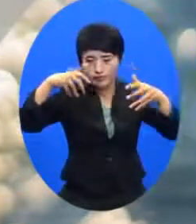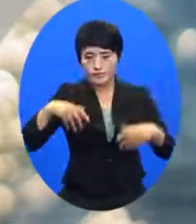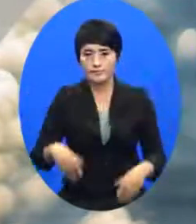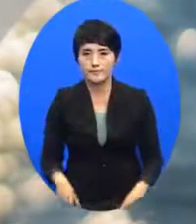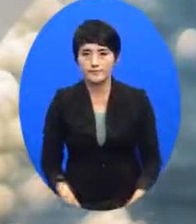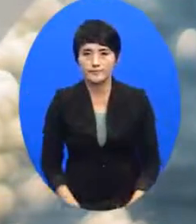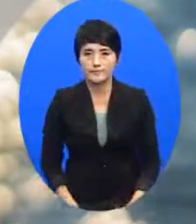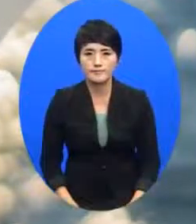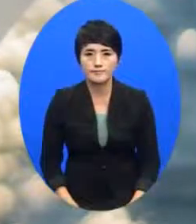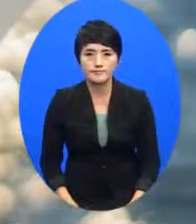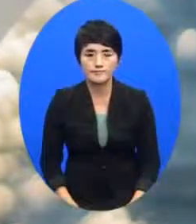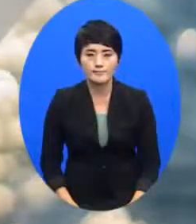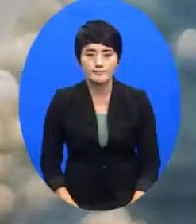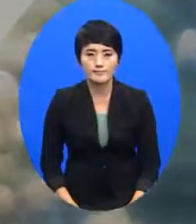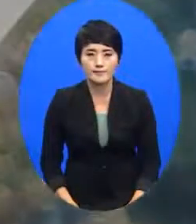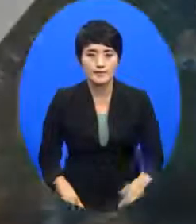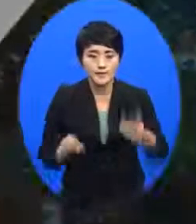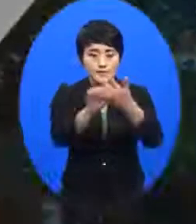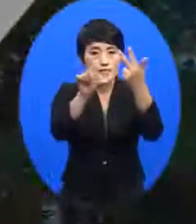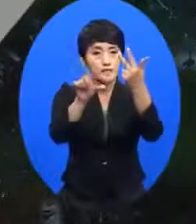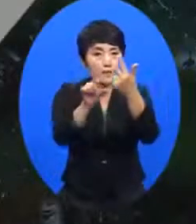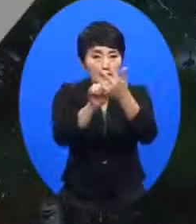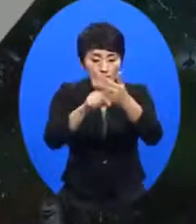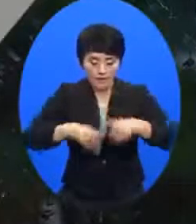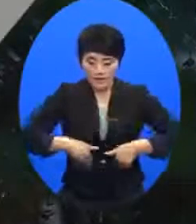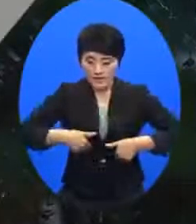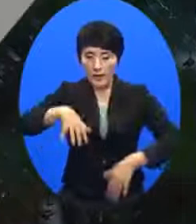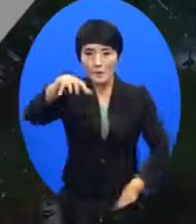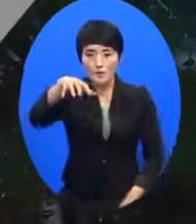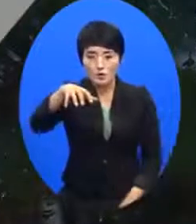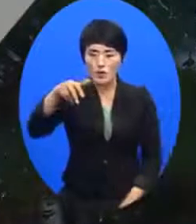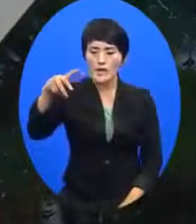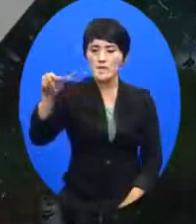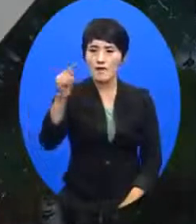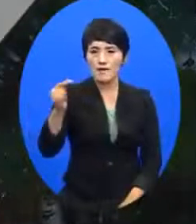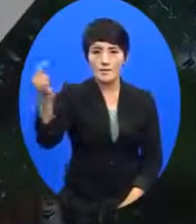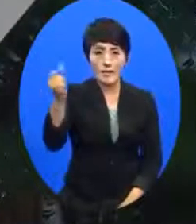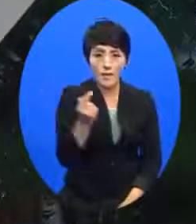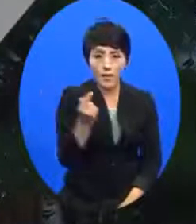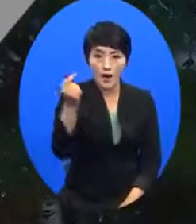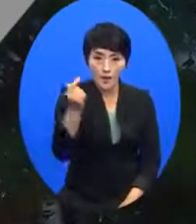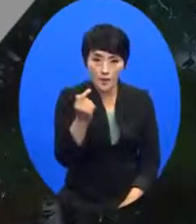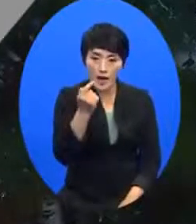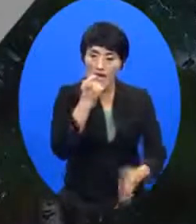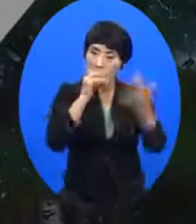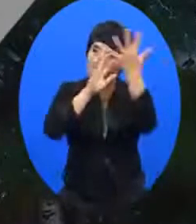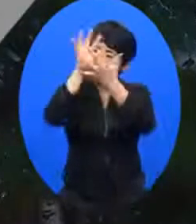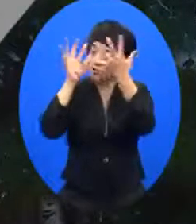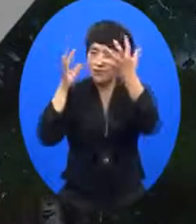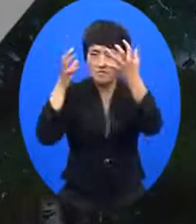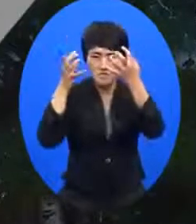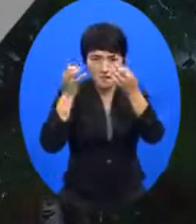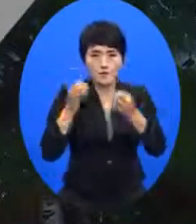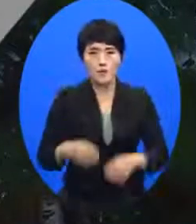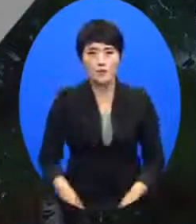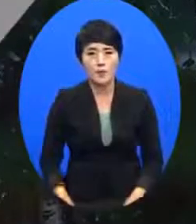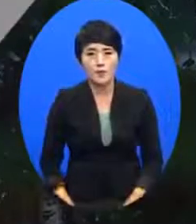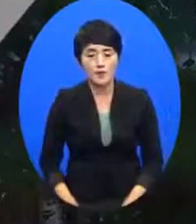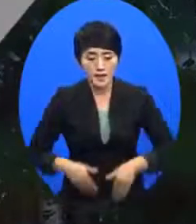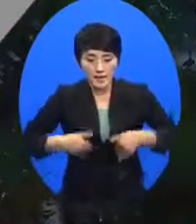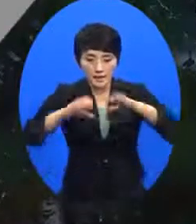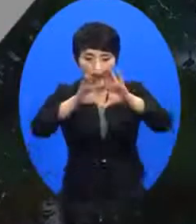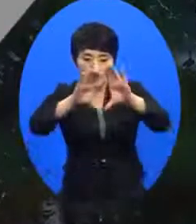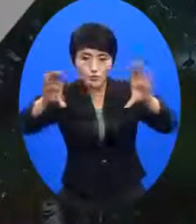많은 비가 올 때가 있겠습니다 7월에는 남쪽을 지나는 저기압의 영향을 주기적으로 받아 흐린 날이 많겠는데요